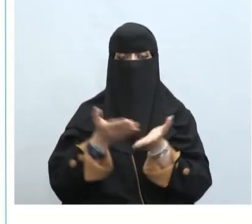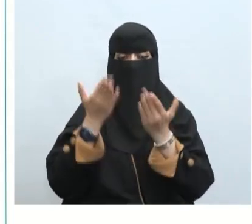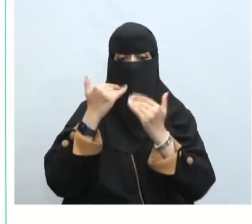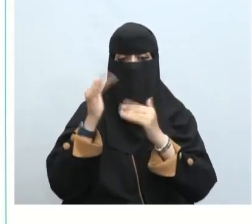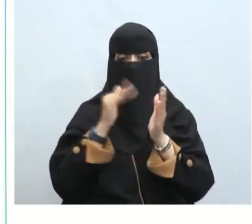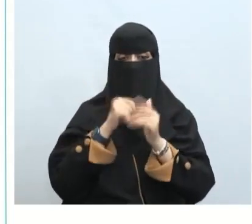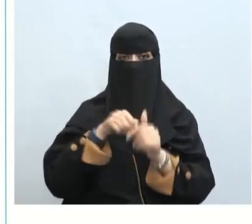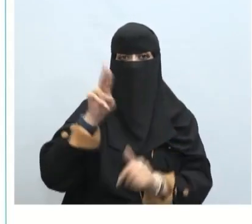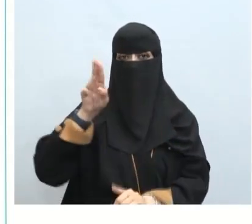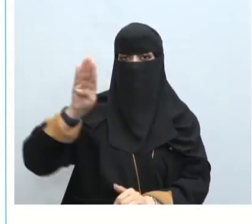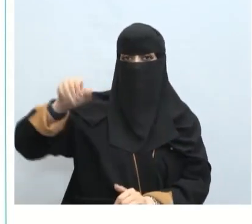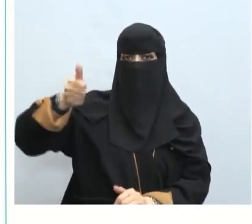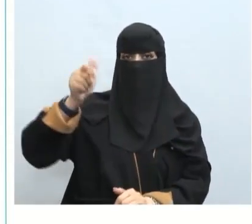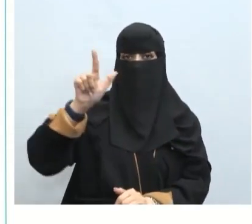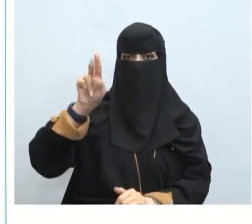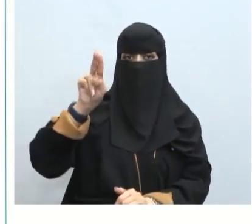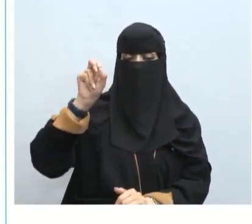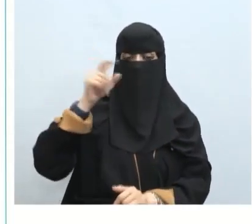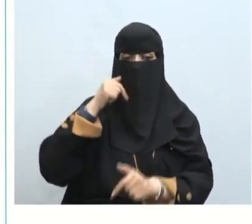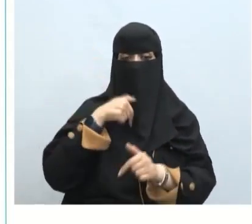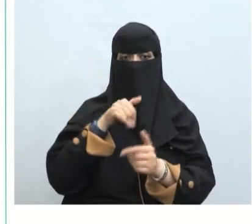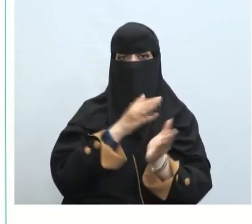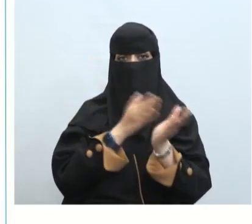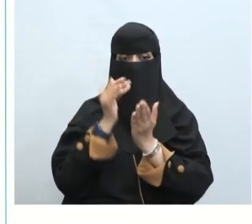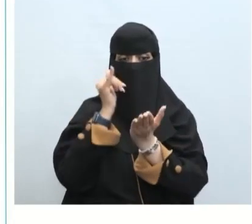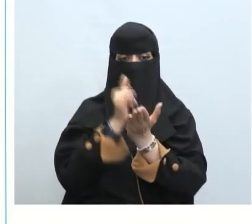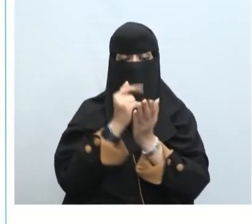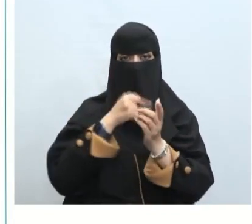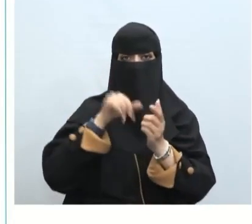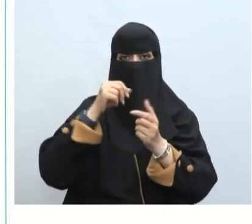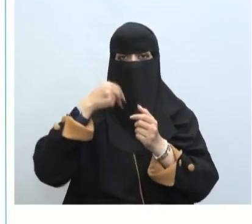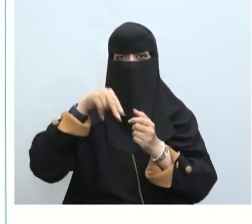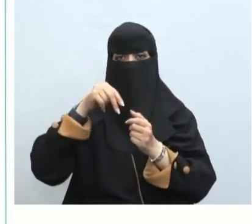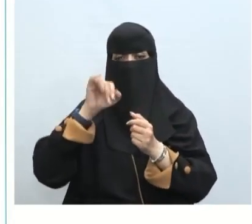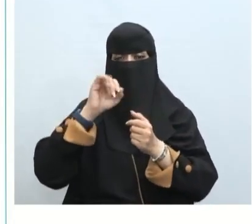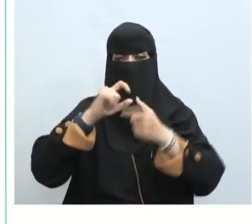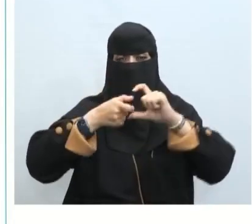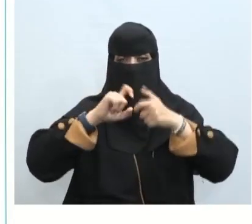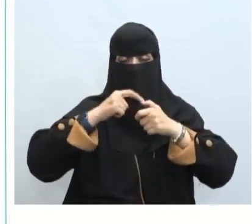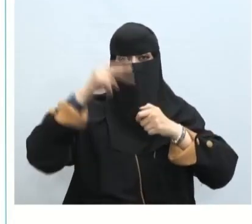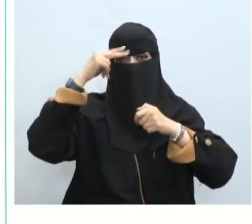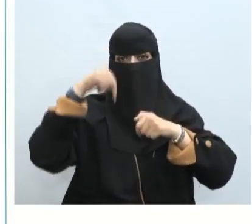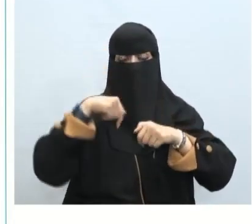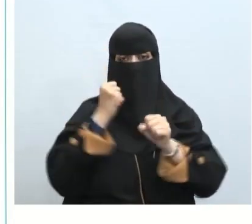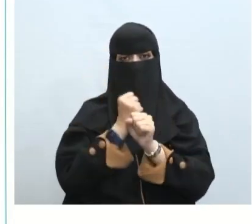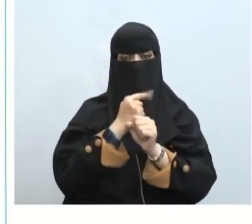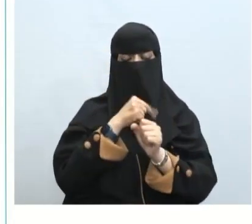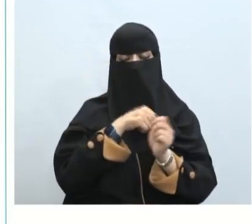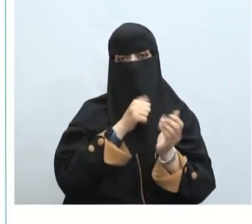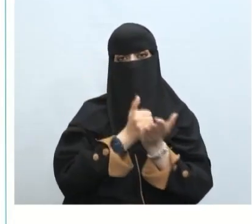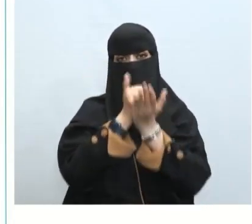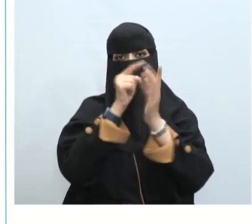برنامج تكاتف الجهه المسؤوله الجمعيه السعوديه العمل التطوعي والهدف منه